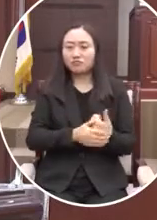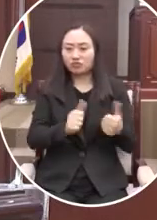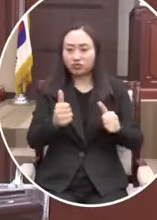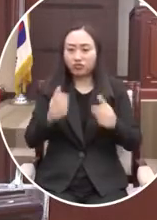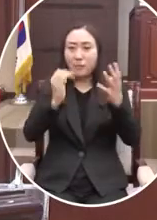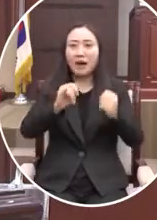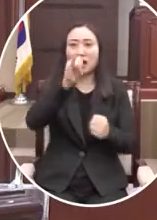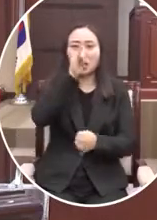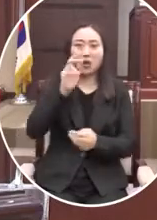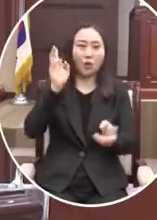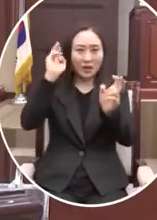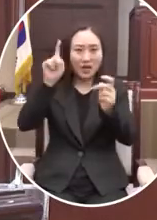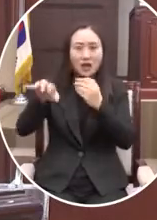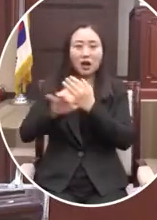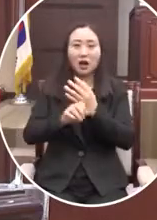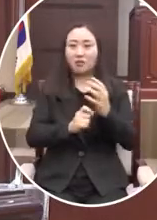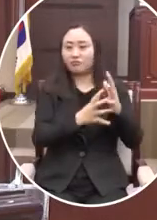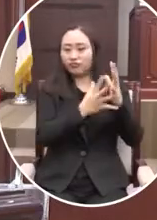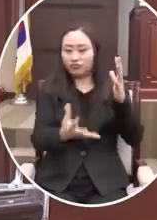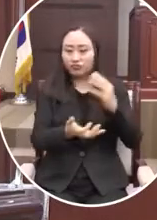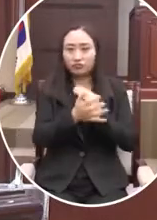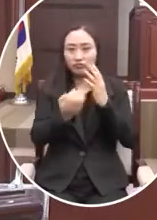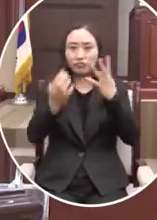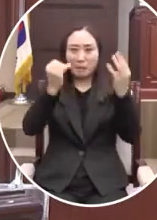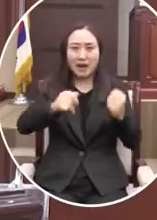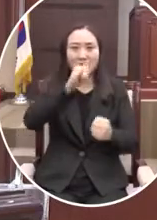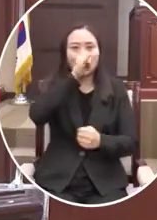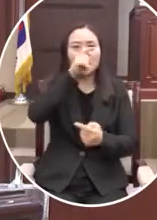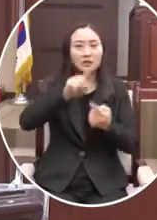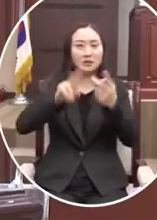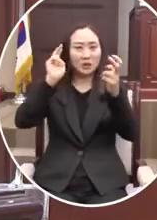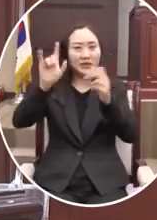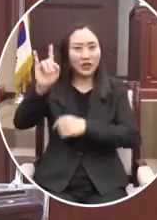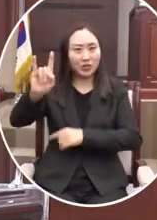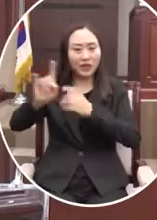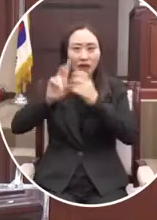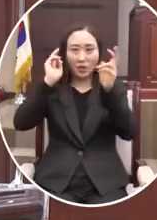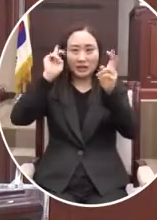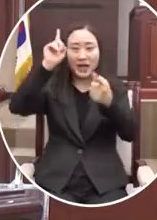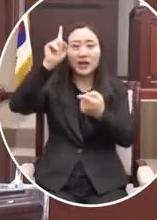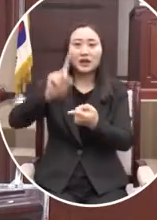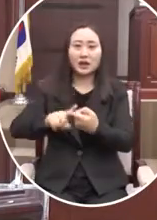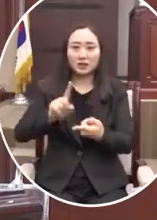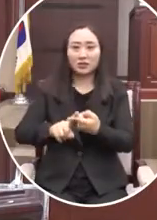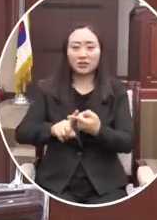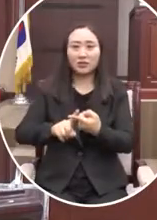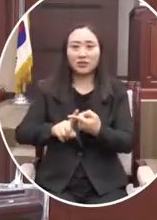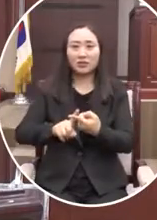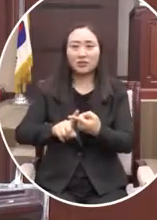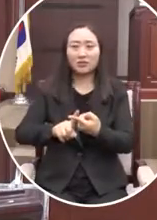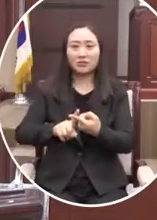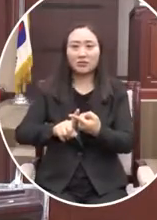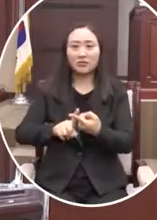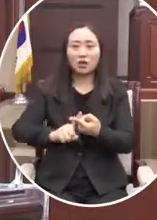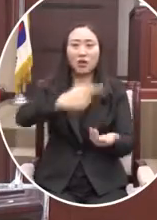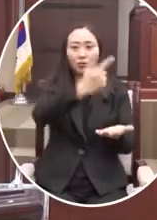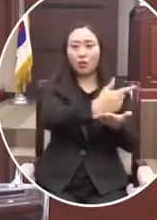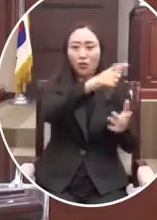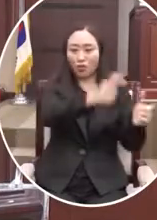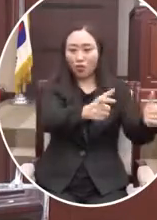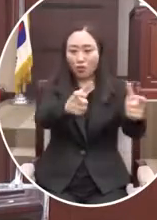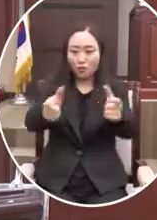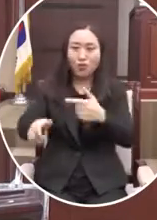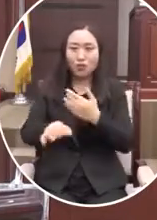내몰았던 건설사, 붕괴 참사를 연이어 일으키고 있는 현대산업개발이 노원구